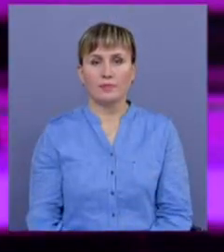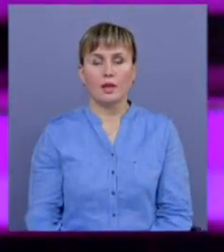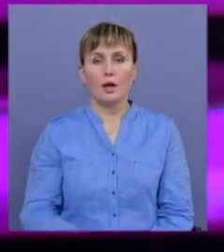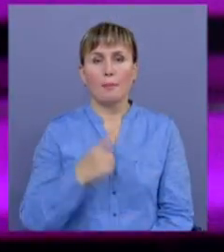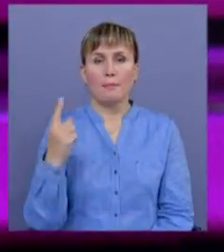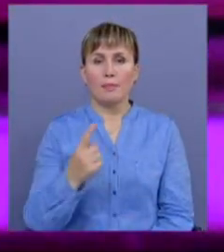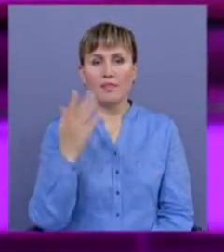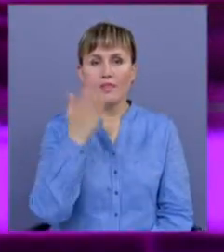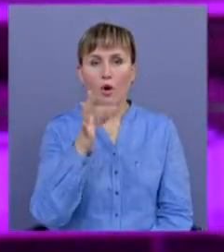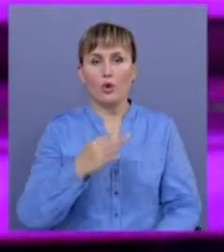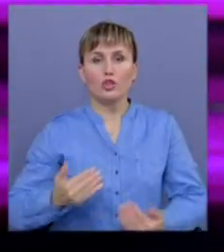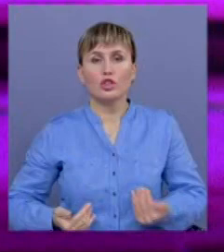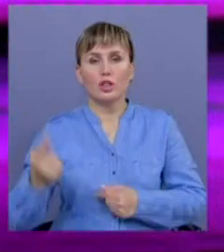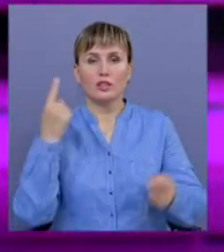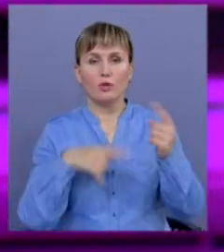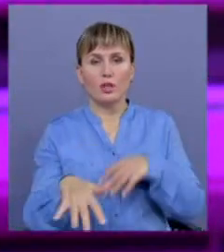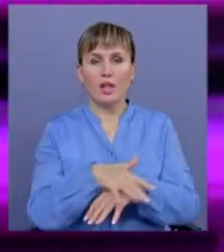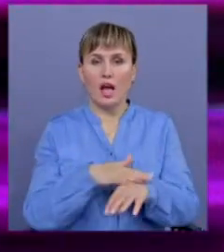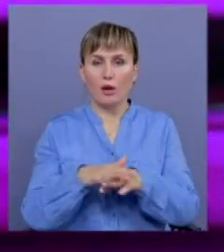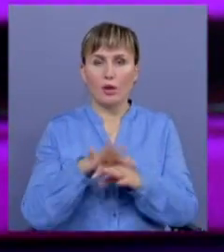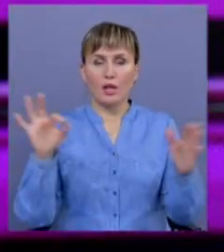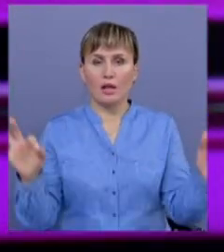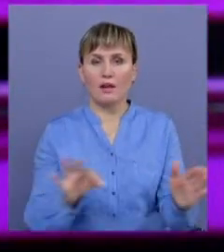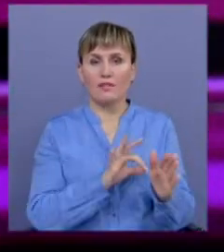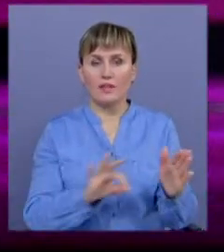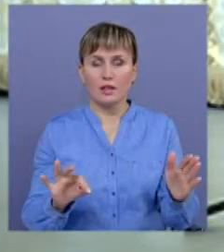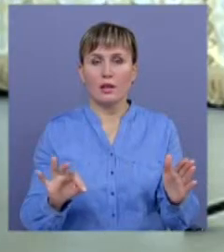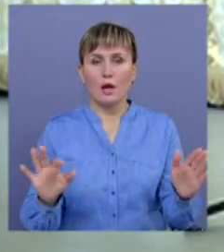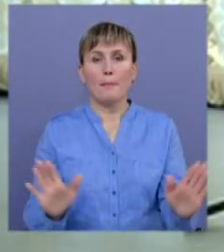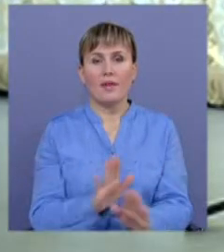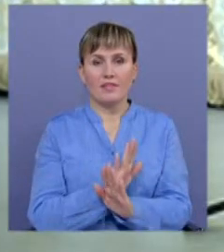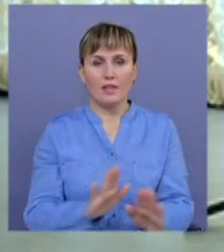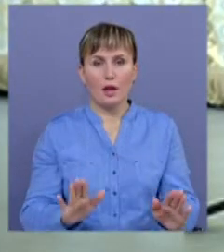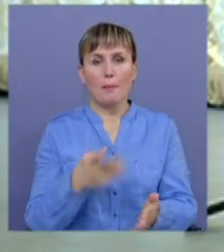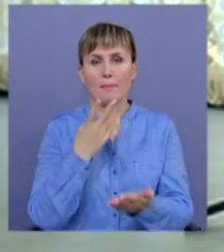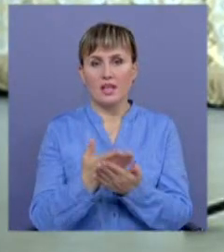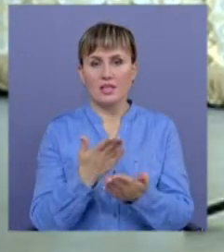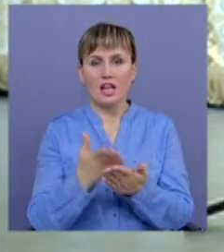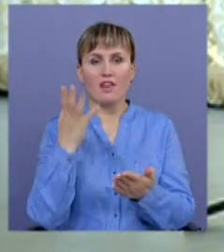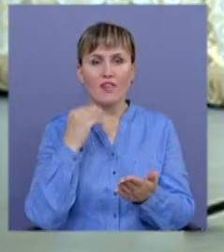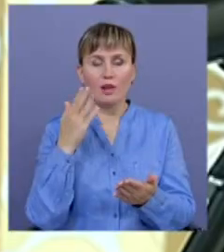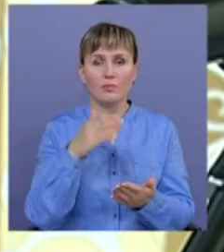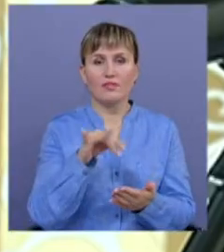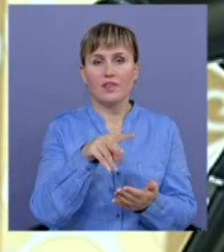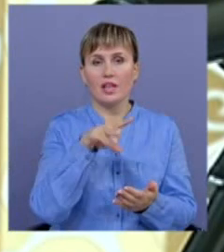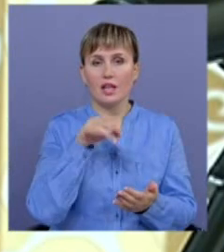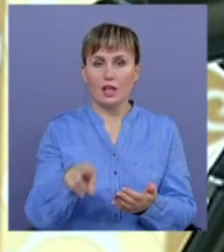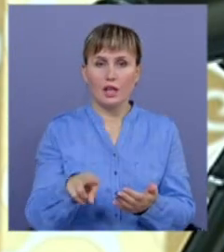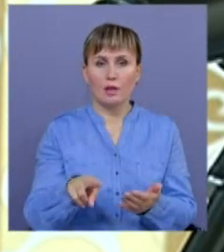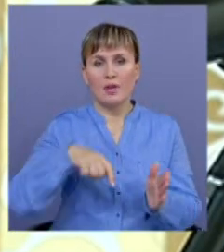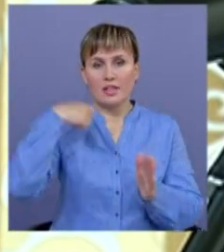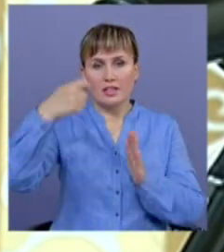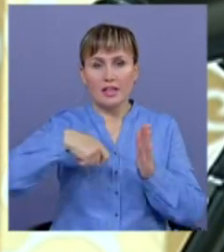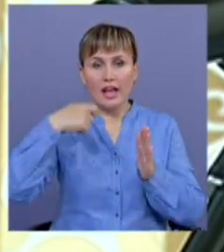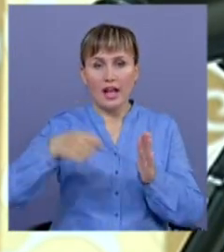Премьеру фильма о жизни и творчестве народного композитора, певца Кенена Азербаева, представили в Алматы. Фильм «Алатаудан Акыйгы» сняли